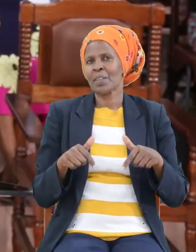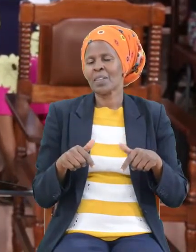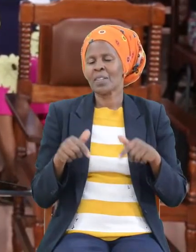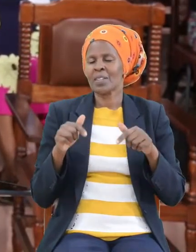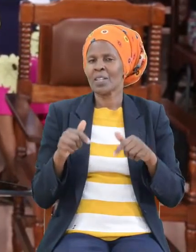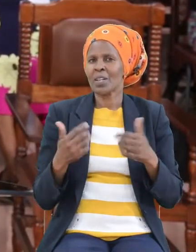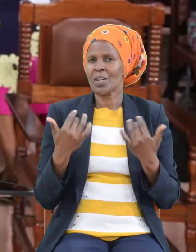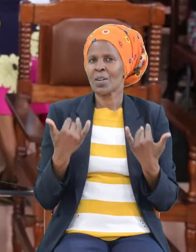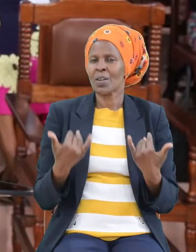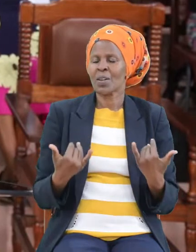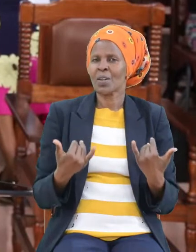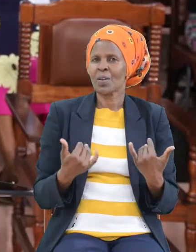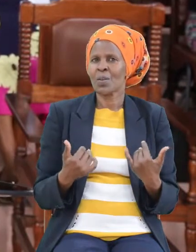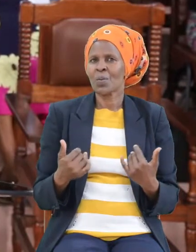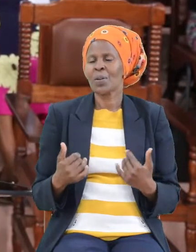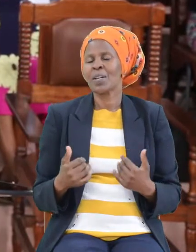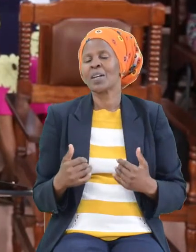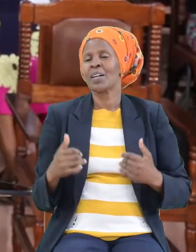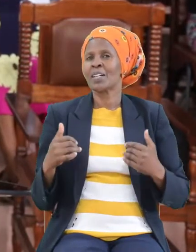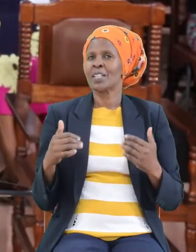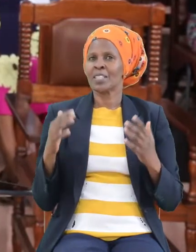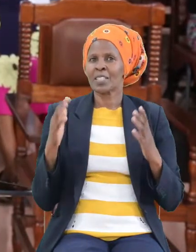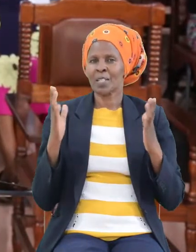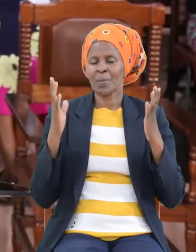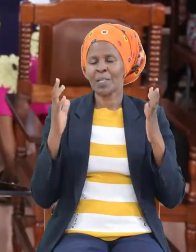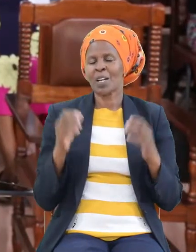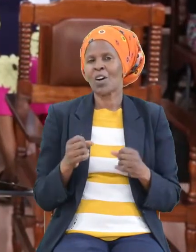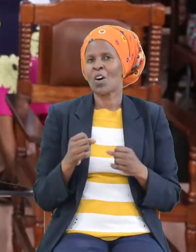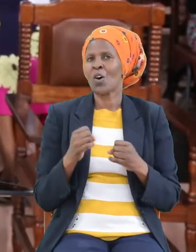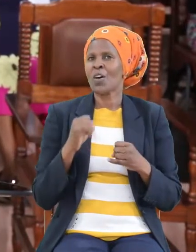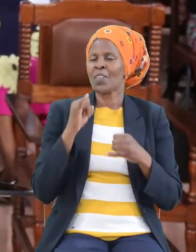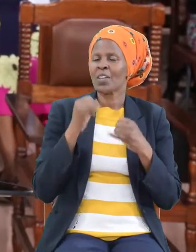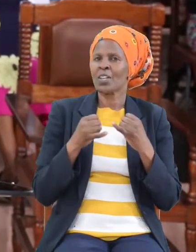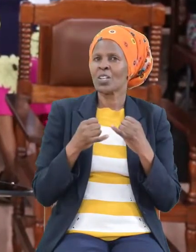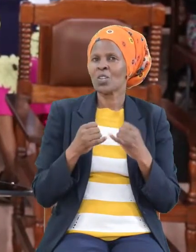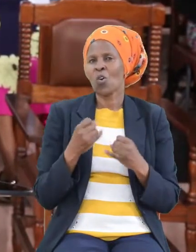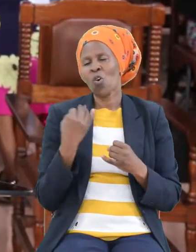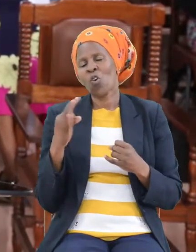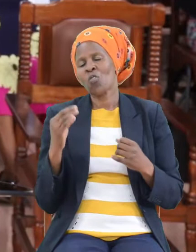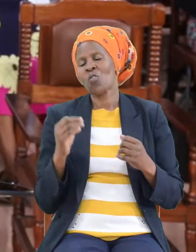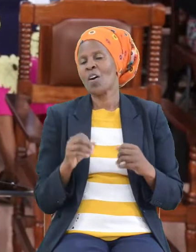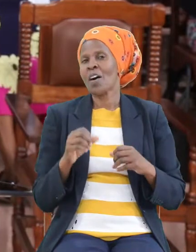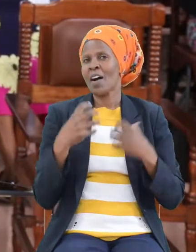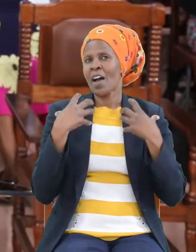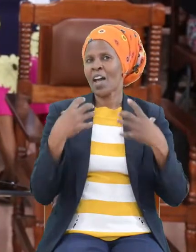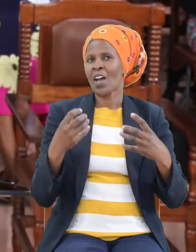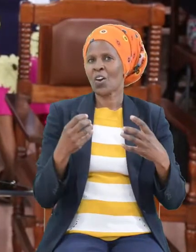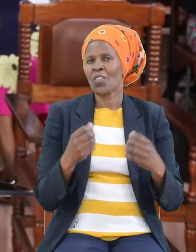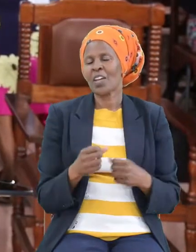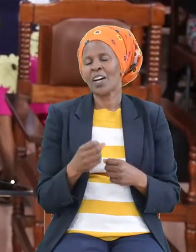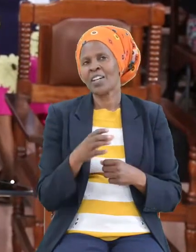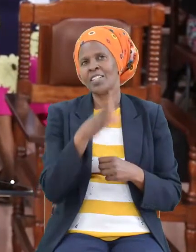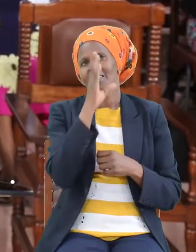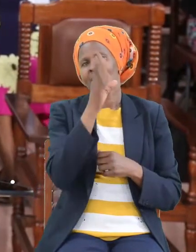sasa tunasherehekea ama climax ya Health Sunday, wiki ya afya